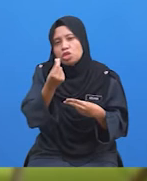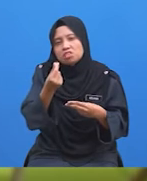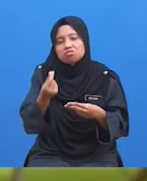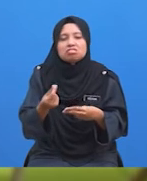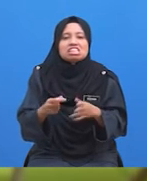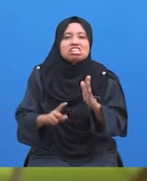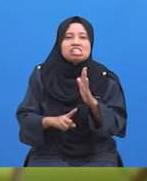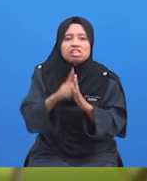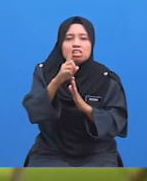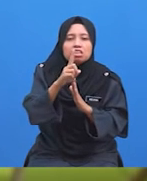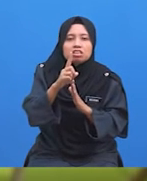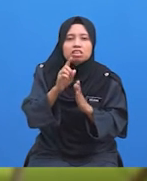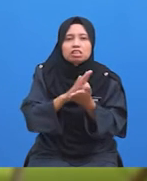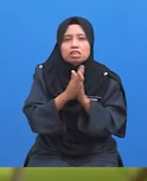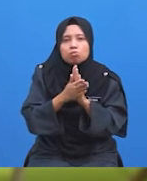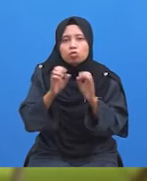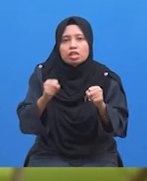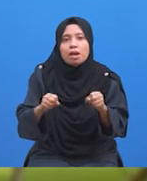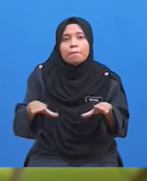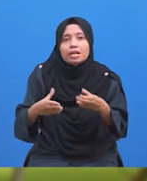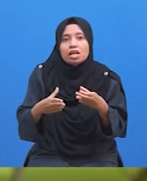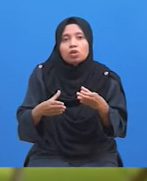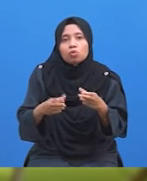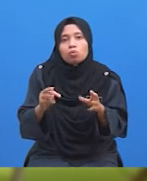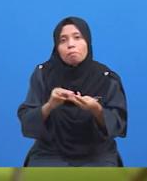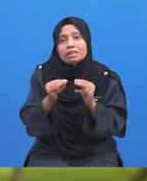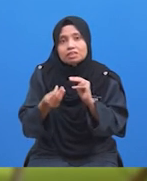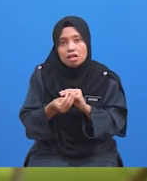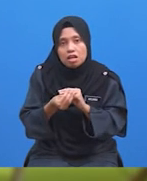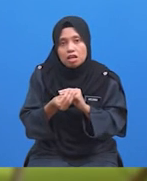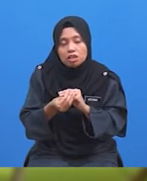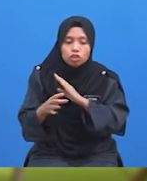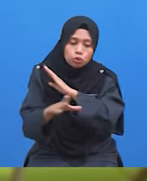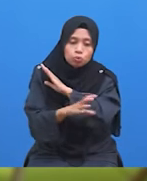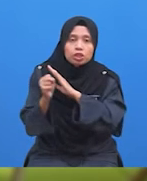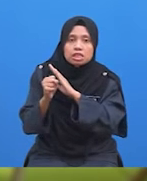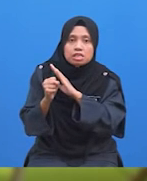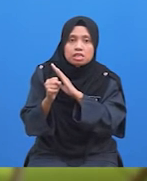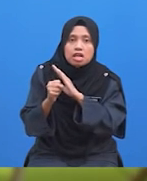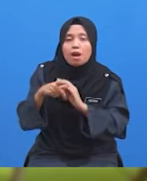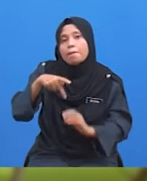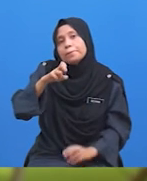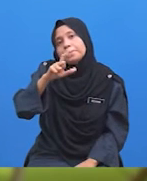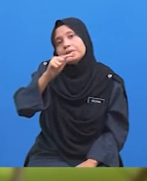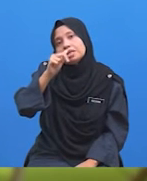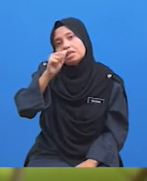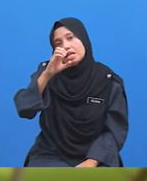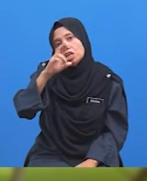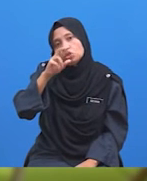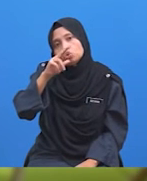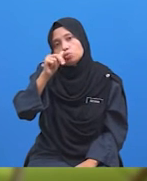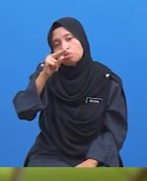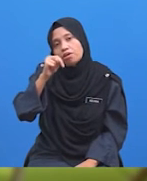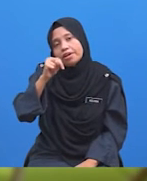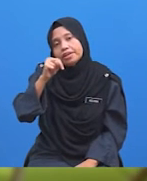Bandar mendorong pelakunya masalah sosial seperti kecurian pelacuran pecah rumah